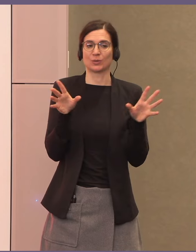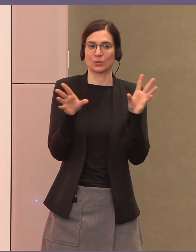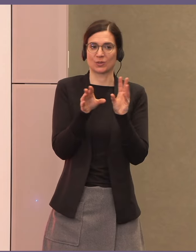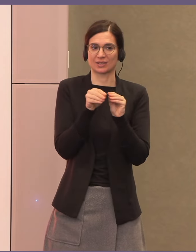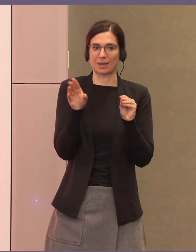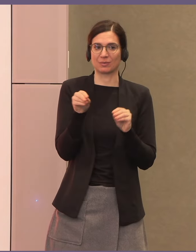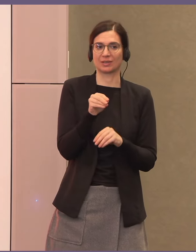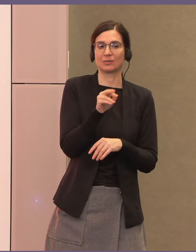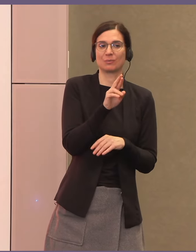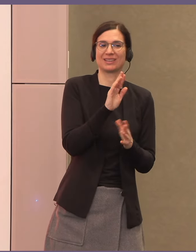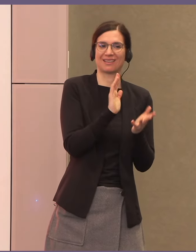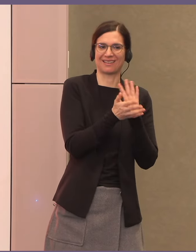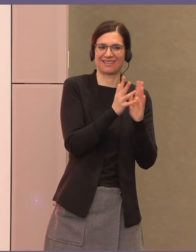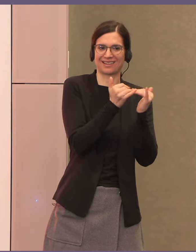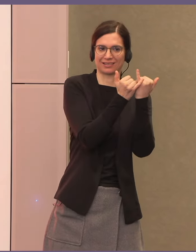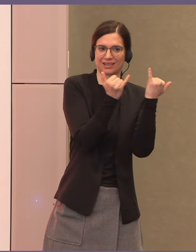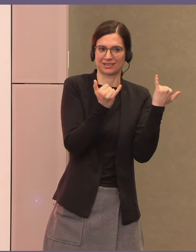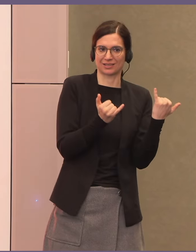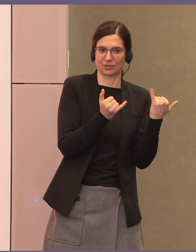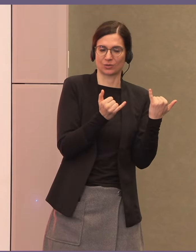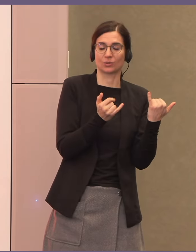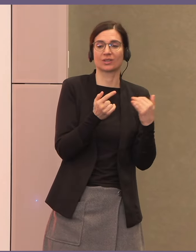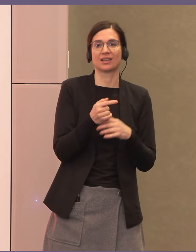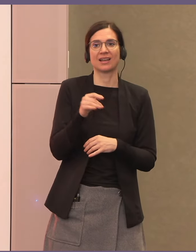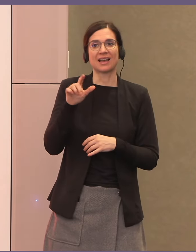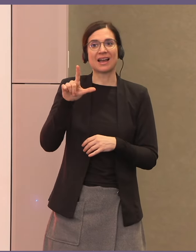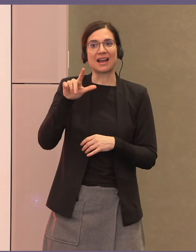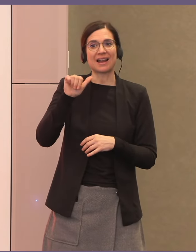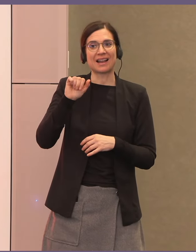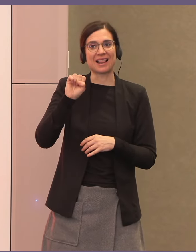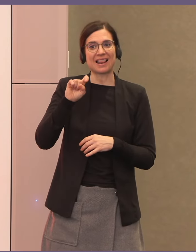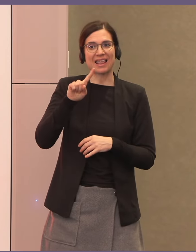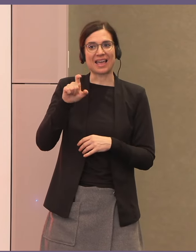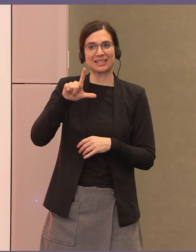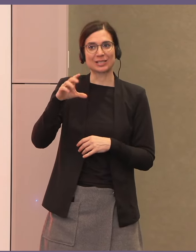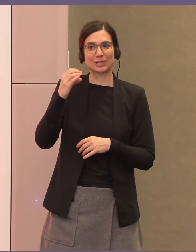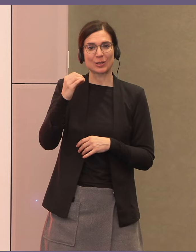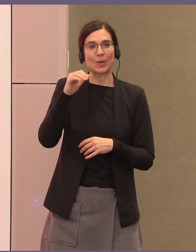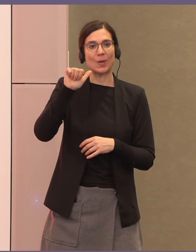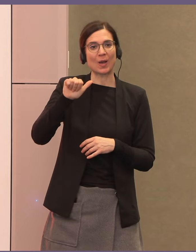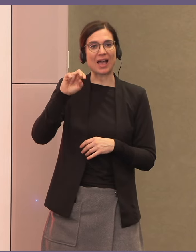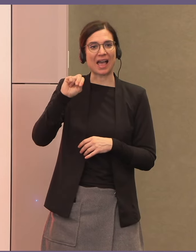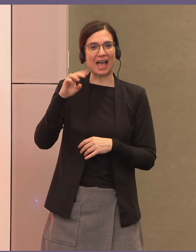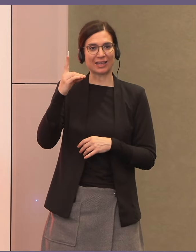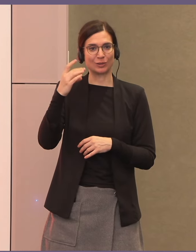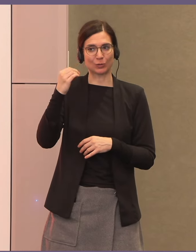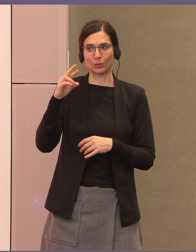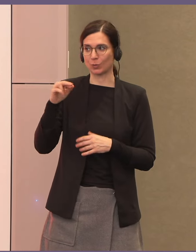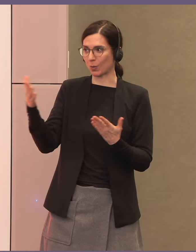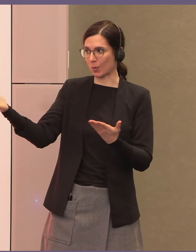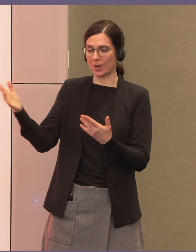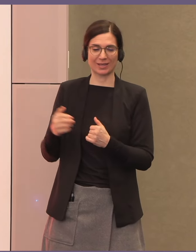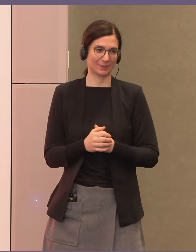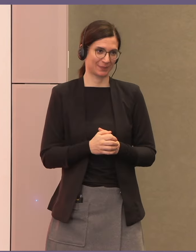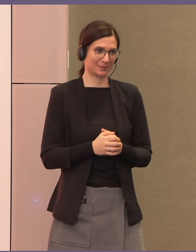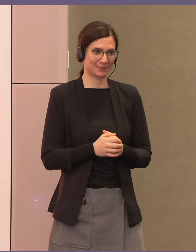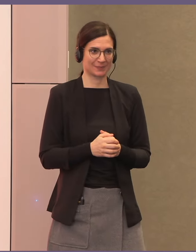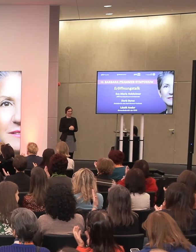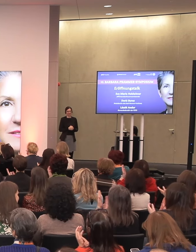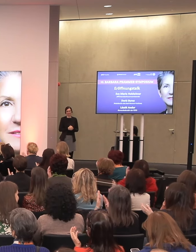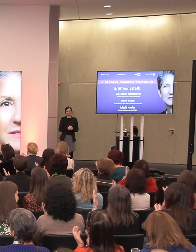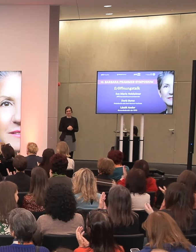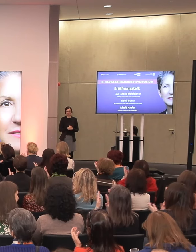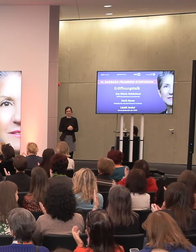hier in Österreich verbunden ist, auf die Bühne bitten. Laszlo, das war eine lange Anmoderation. Laszlo Andor, bitteschön, kommt zu uns herauf.